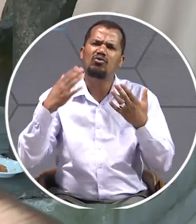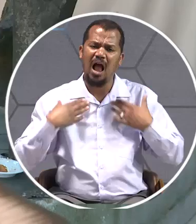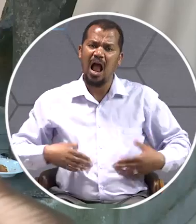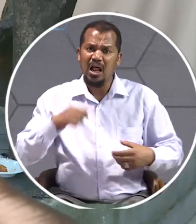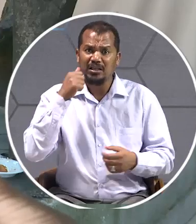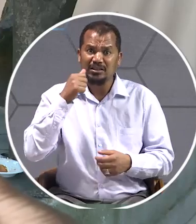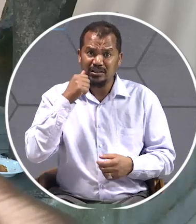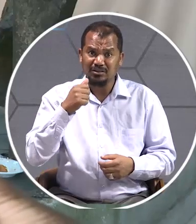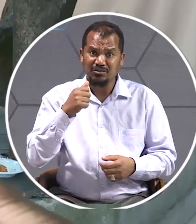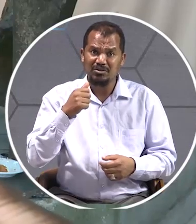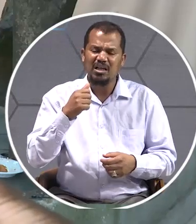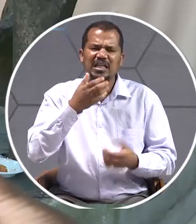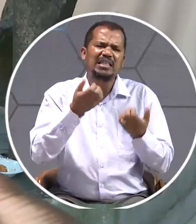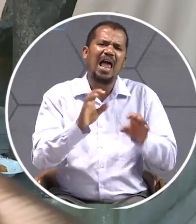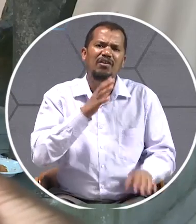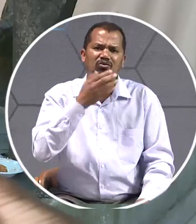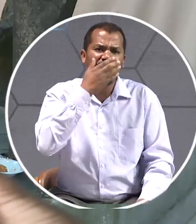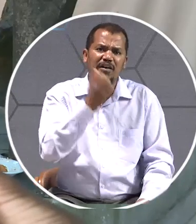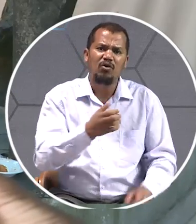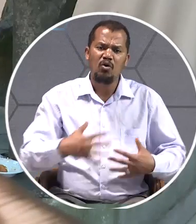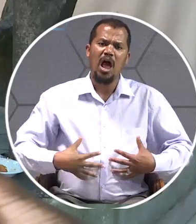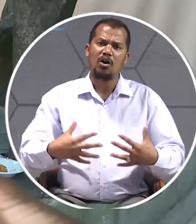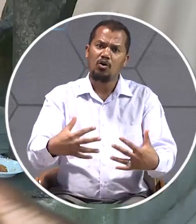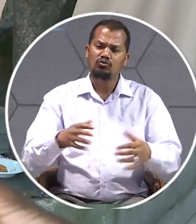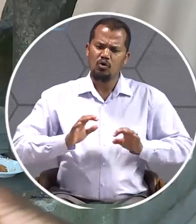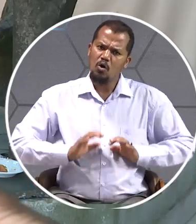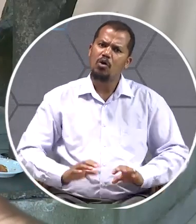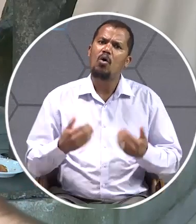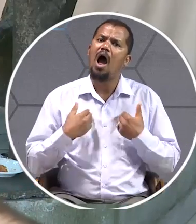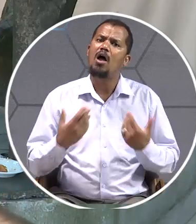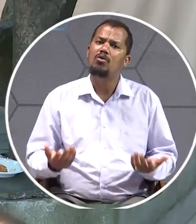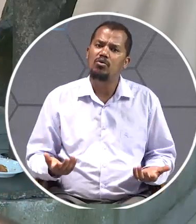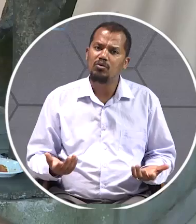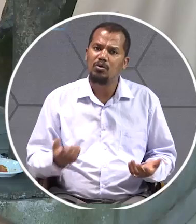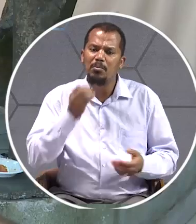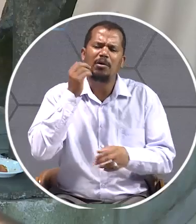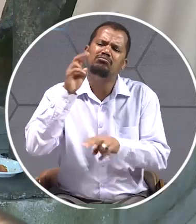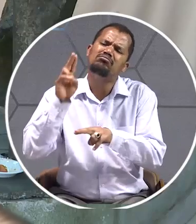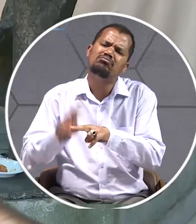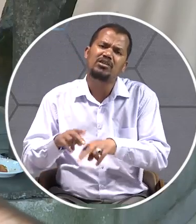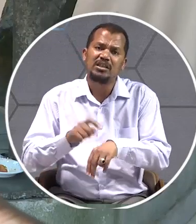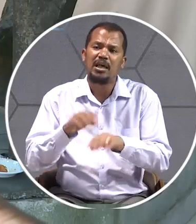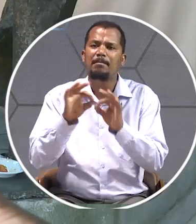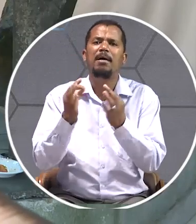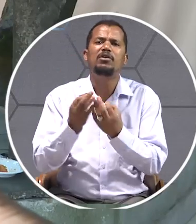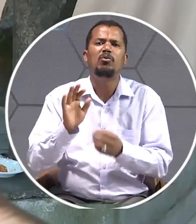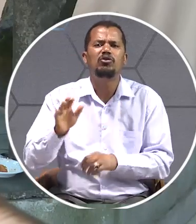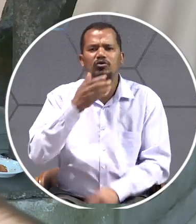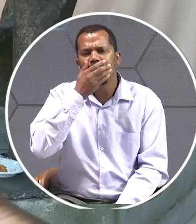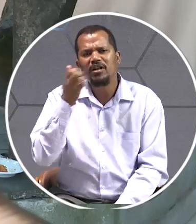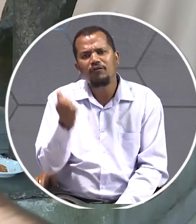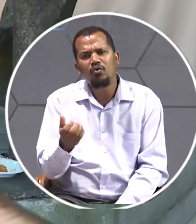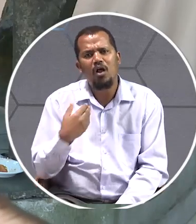ሴቶች ሳይፈልጉ ተደፍረው ሳይፈልጉ አርግዘው የወለዱበት ጊዜያትም አለ። ምክንያቱም ቤት ውስጥ በሚቀመጥበት ሰዓት